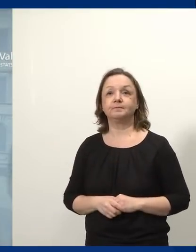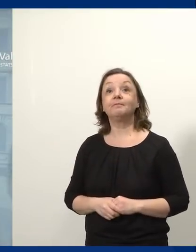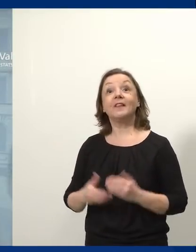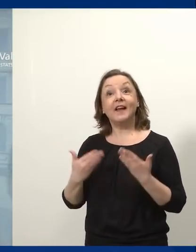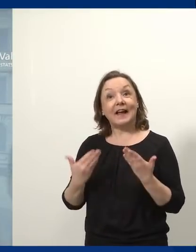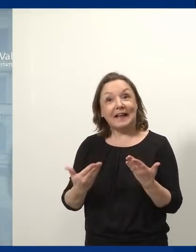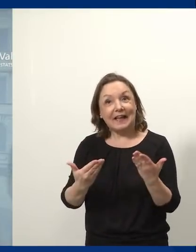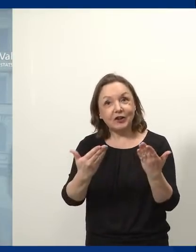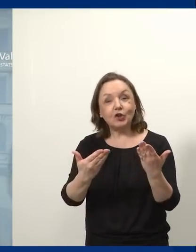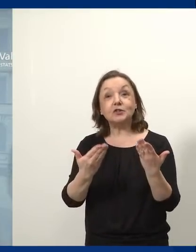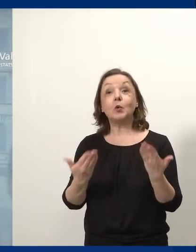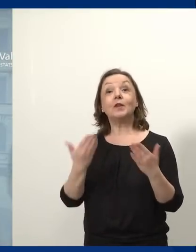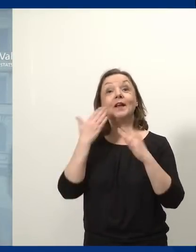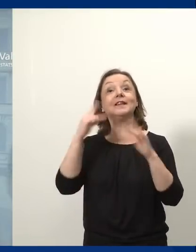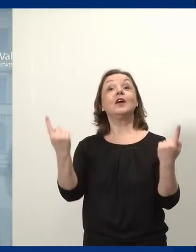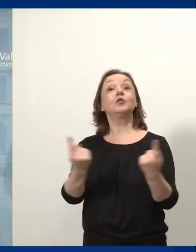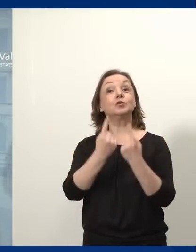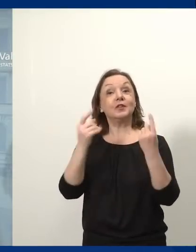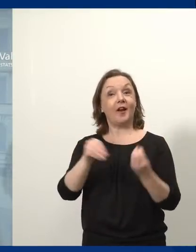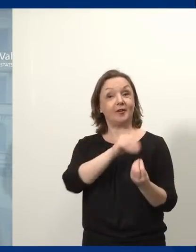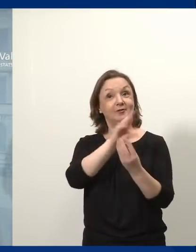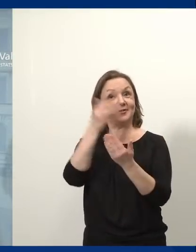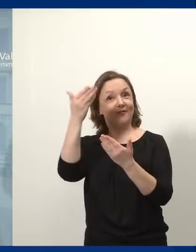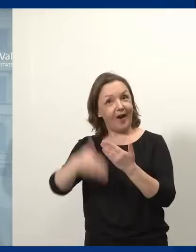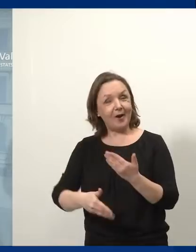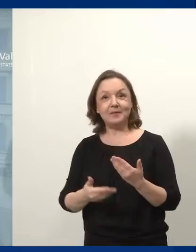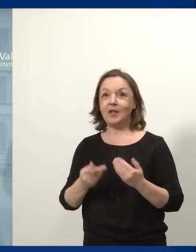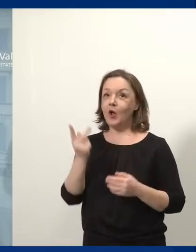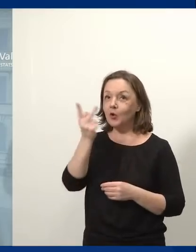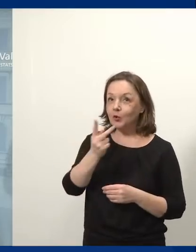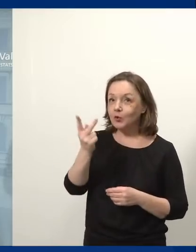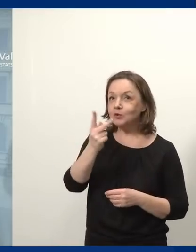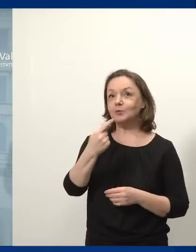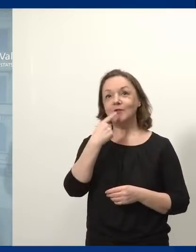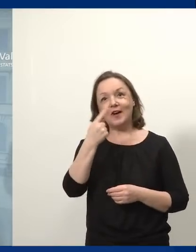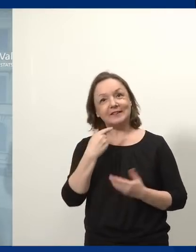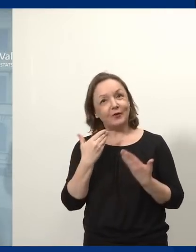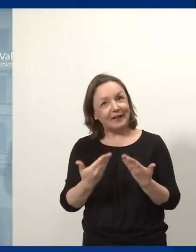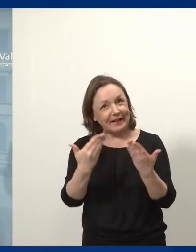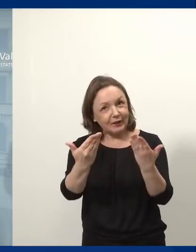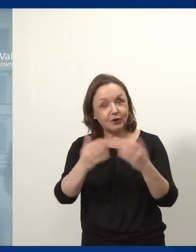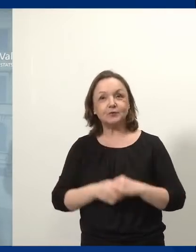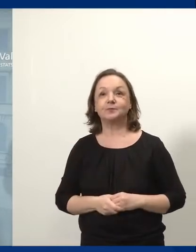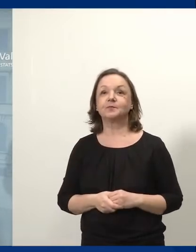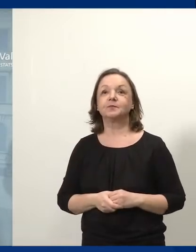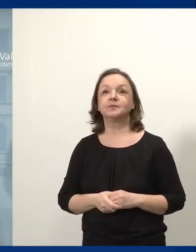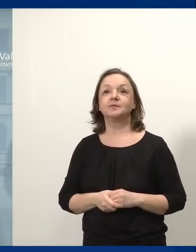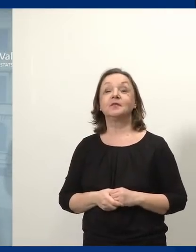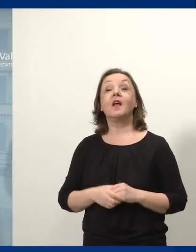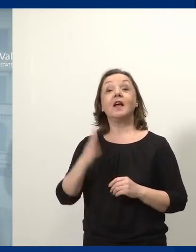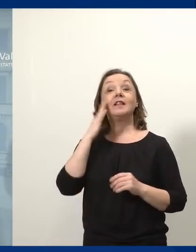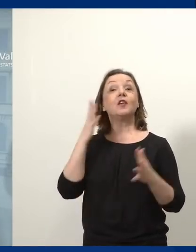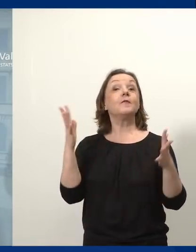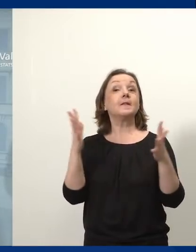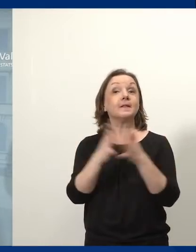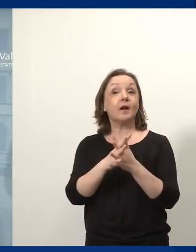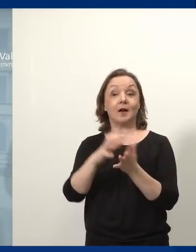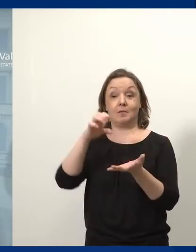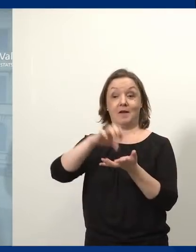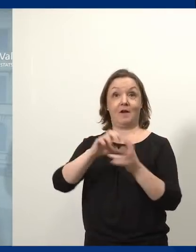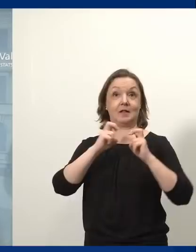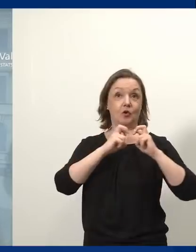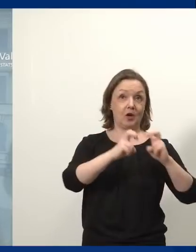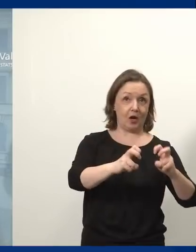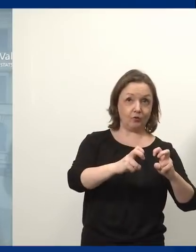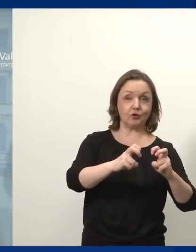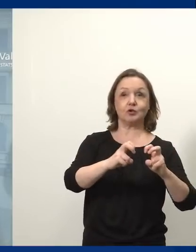Kiitoksia. Tämä tiedotustilaisuus oli tässä. Kiitoksia kysymyksistä ja kiitoksia vastauksista. Ja tarkemmat tiedot löytyvät valtioneuvoston